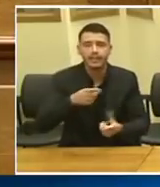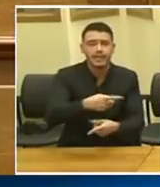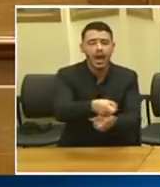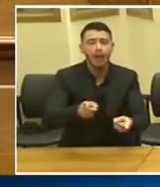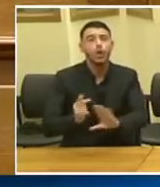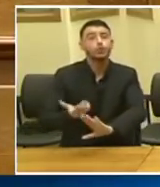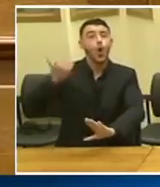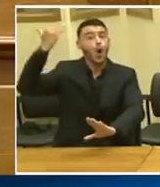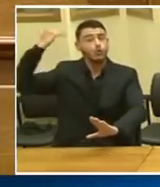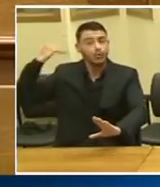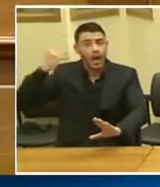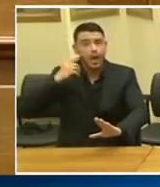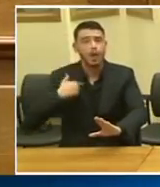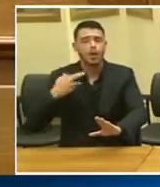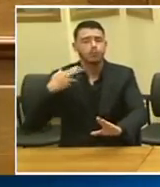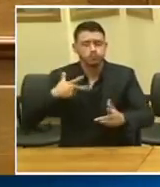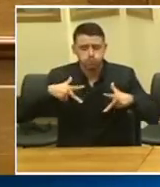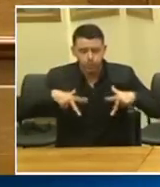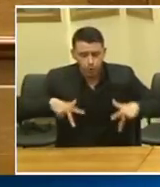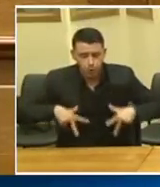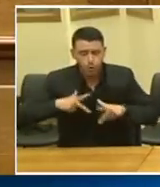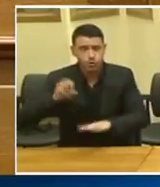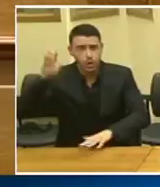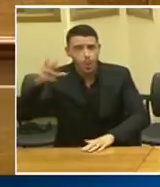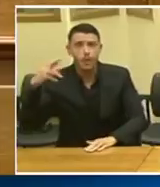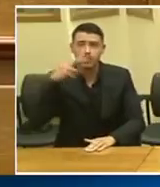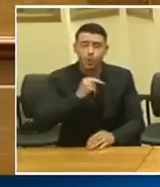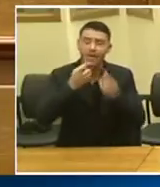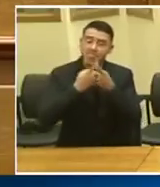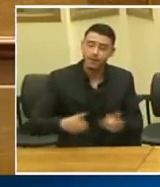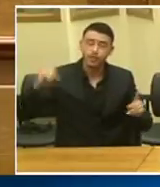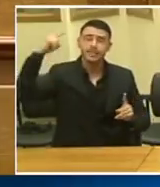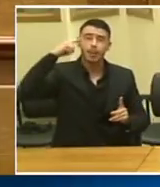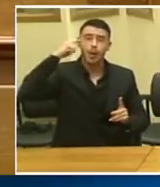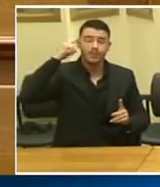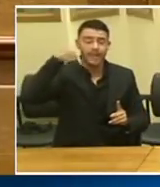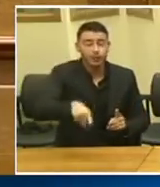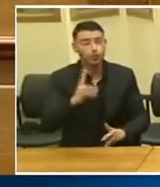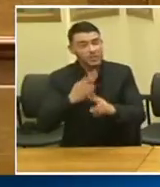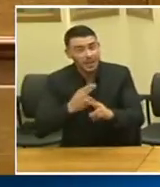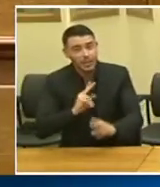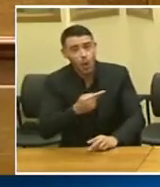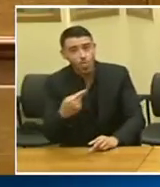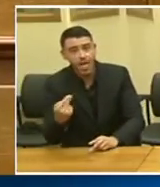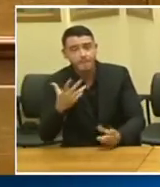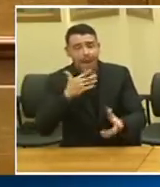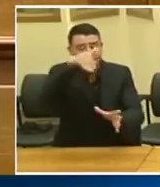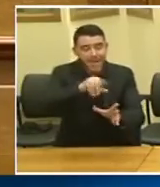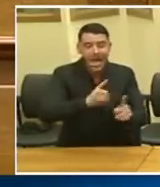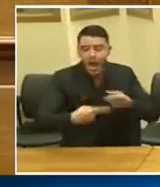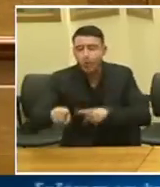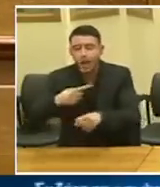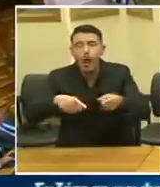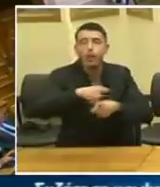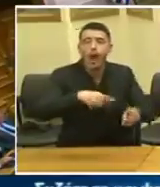όπου πρωθυπουργός και υπουργός των εξωτερικών είχαν διαφορετικές θέσεις για το τόσο κρίσιμο ζήτημα της εξωτερικής πολιτικής, το οποίο και